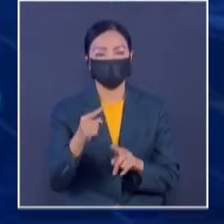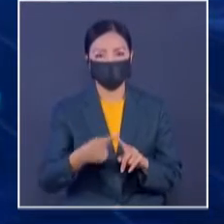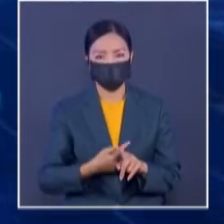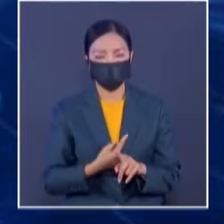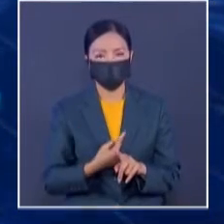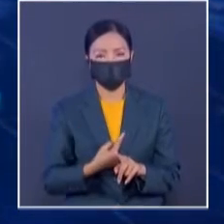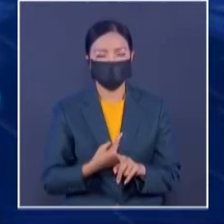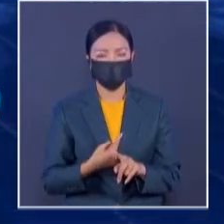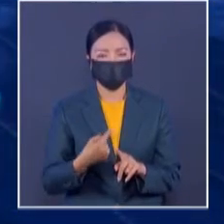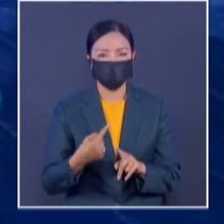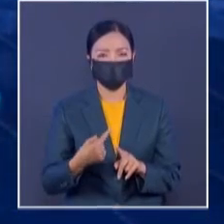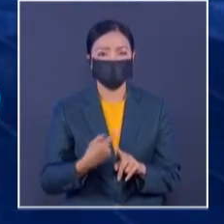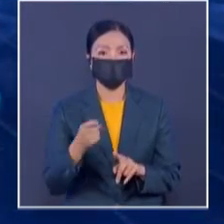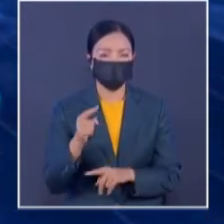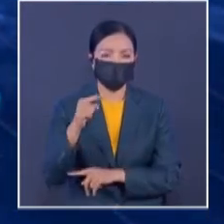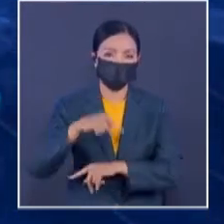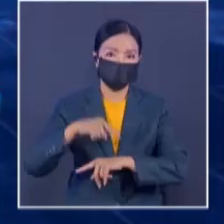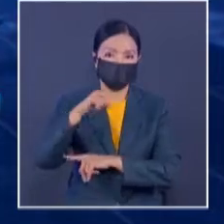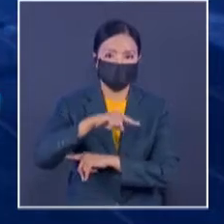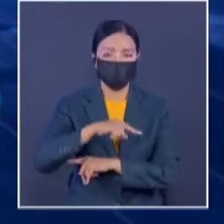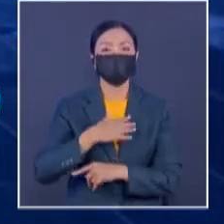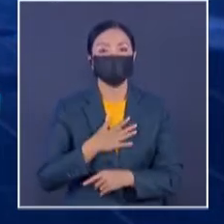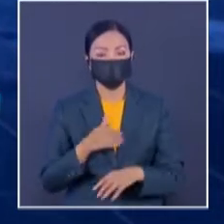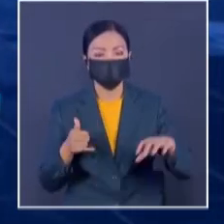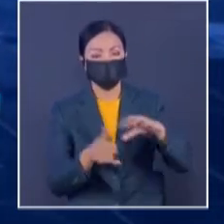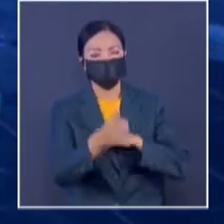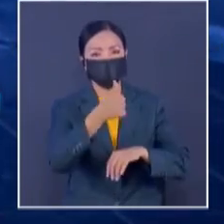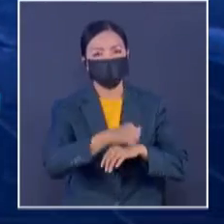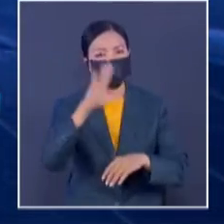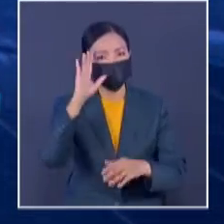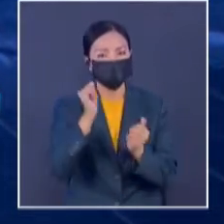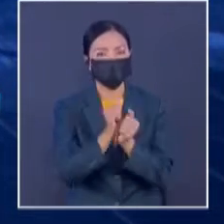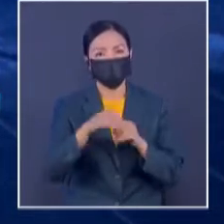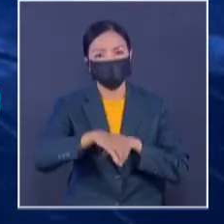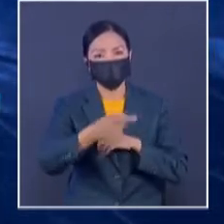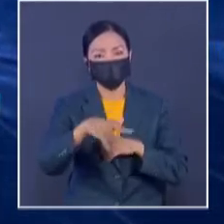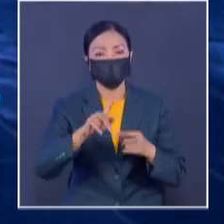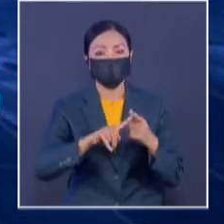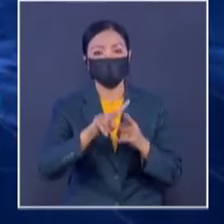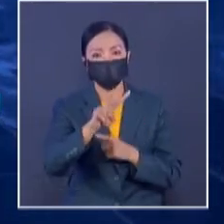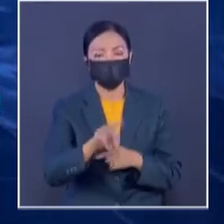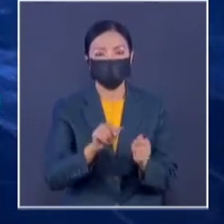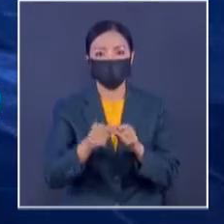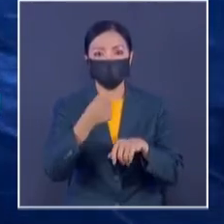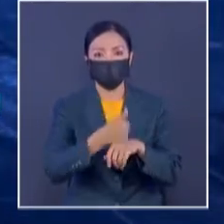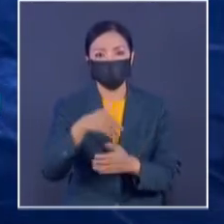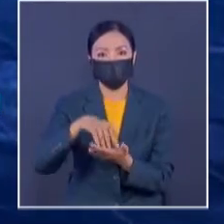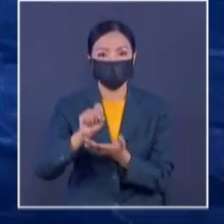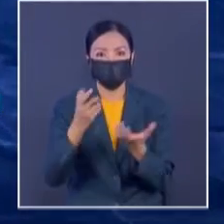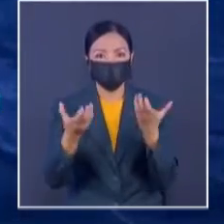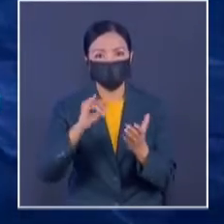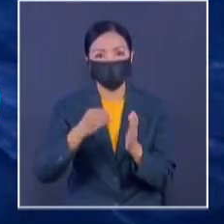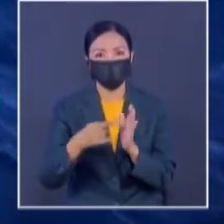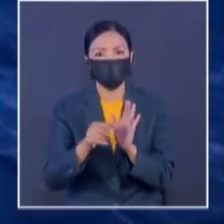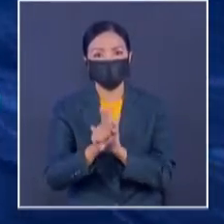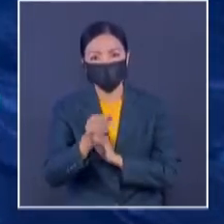าเวลาประมาณบ่ายโมงครับเขาก็เลยเดินทางไปร้องเรียนกับผู้บัญชาการตำรวจภูธรภาค2รวมถึงในอำเภอวังสมบูรณ์แล้วก็ศูนย์ดำรงธรรมที่จังหวัดสระ